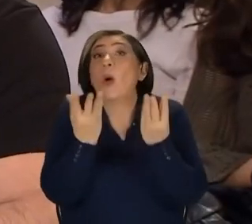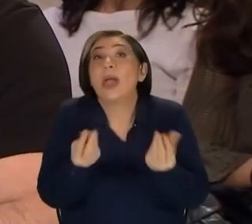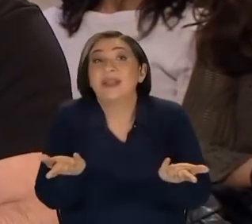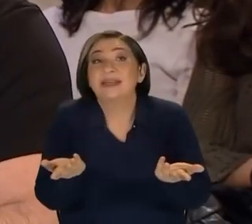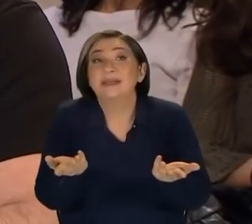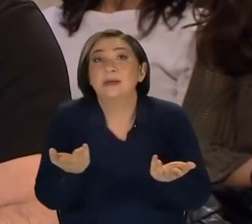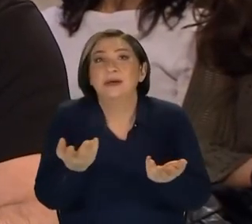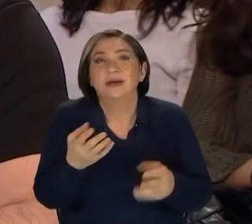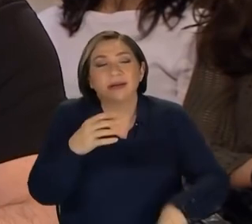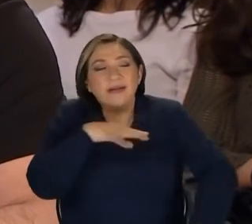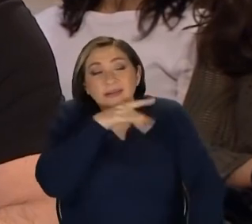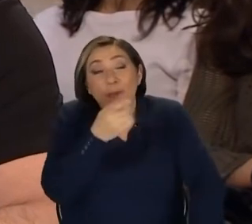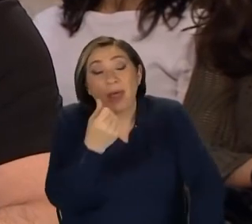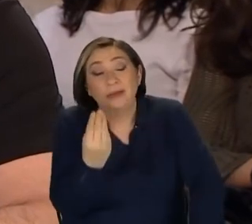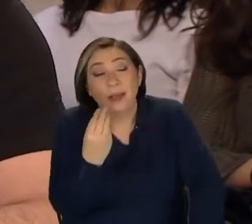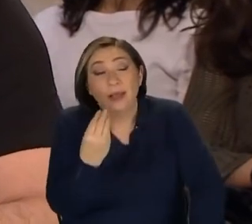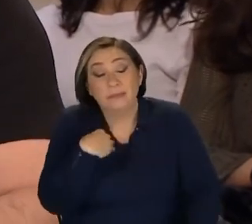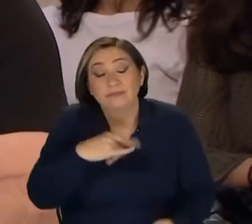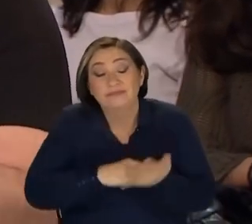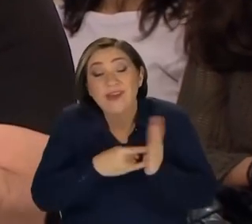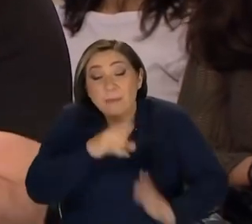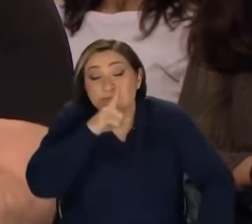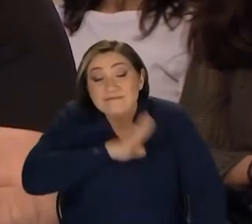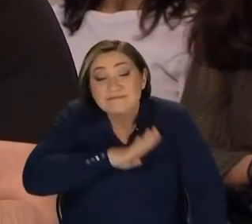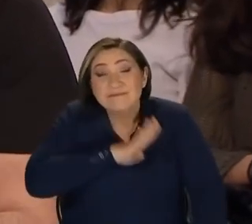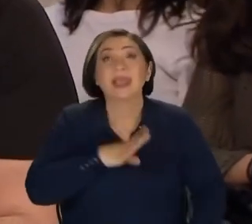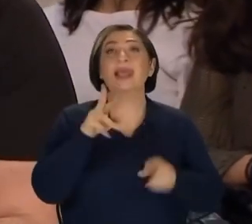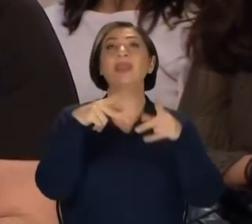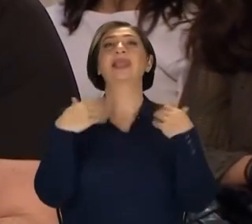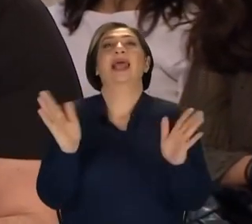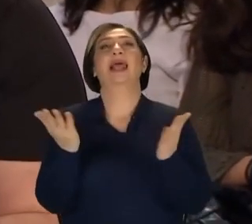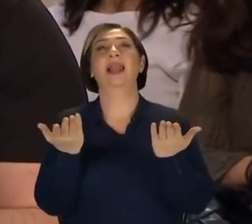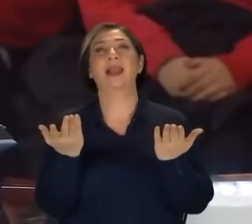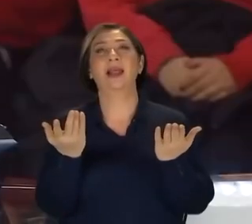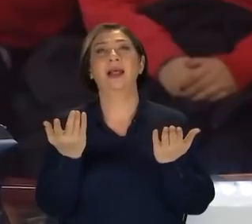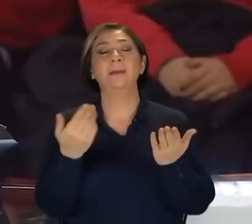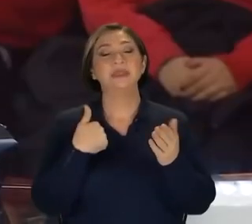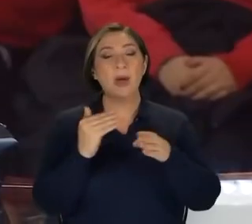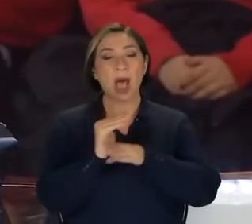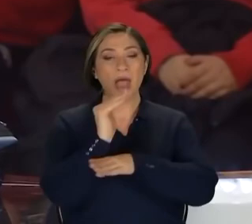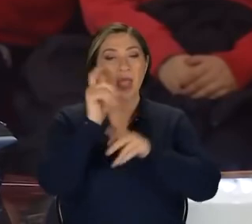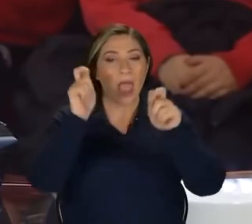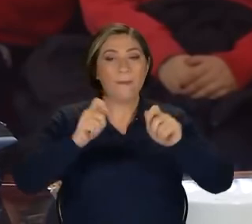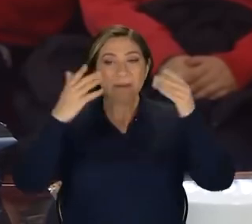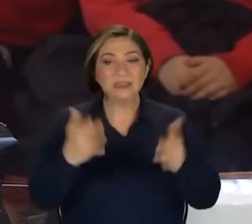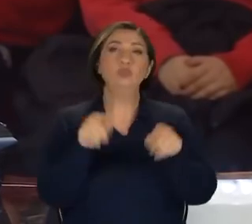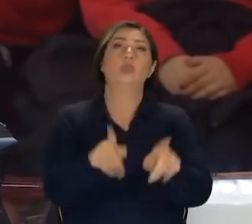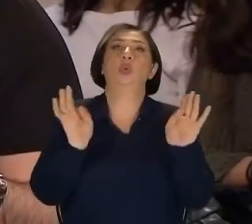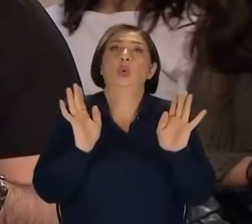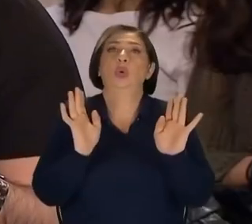Yani moruk parasıyı katlanmak zorundayız gibi bir meslek değil ki bu. Yani bizim hayatta yapabileceğimiz şey